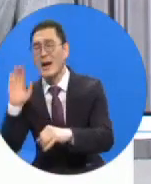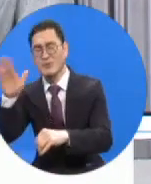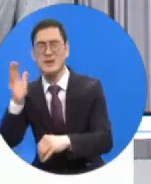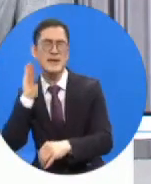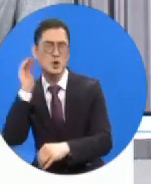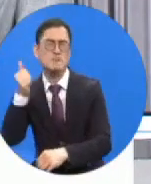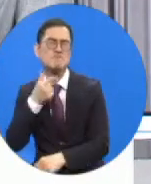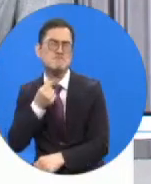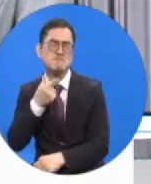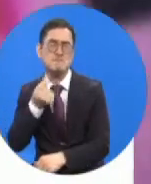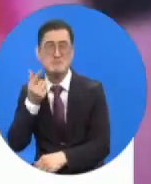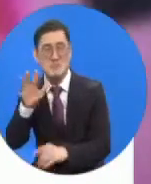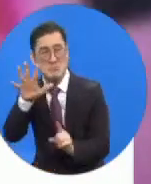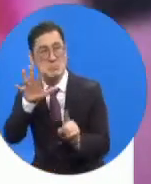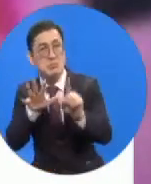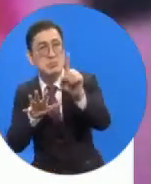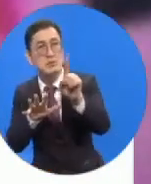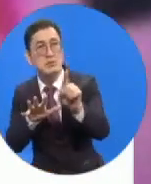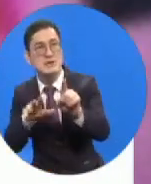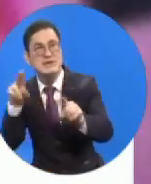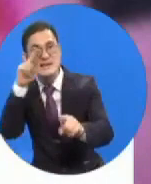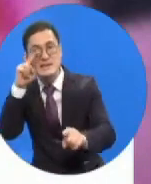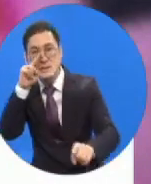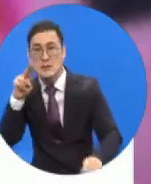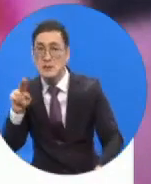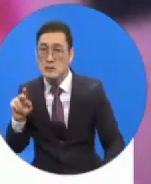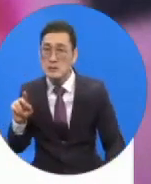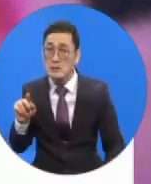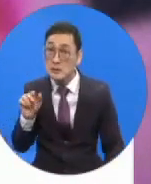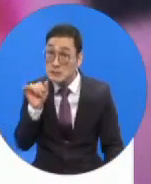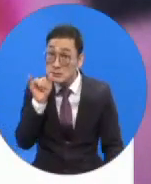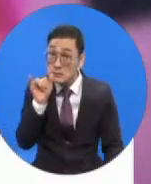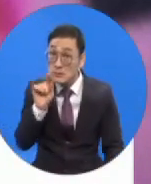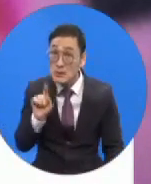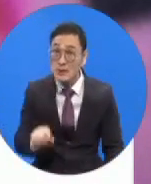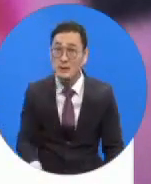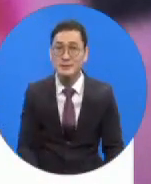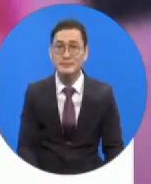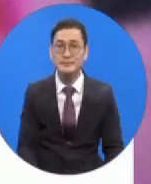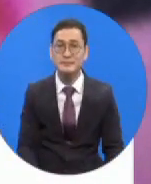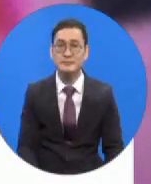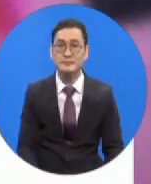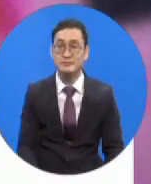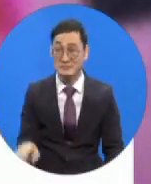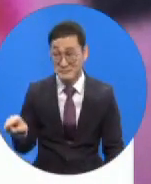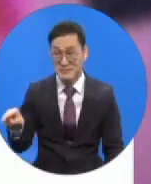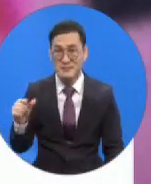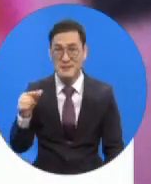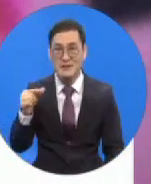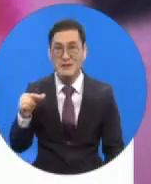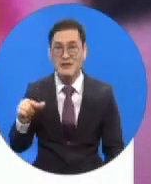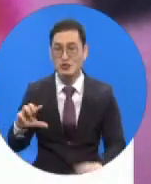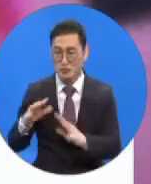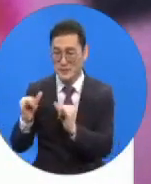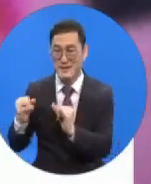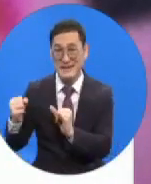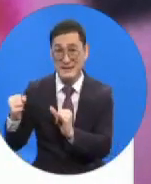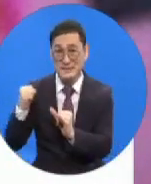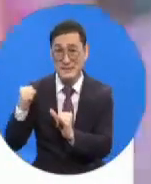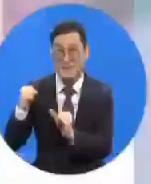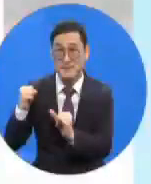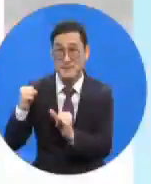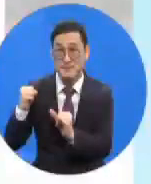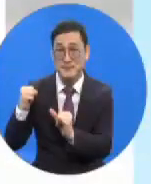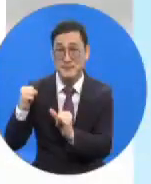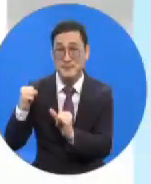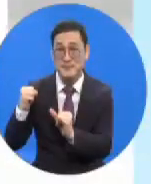드는데요. 그러니까 이게 보수 진영이 지금 지지율이 상당히 탄력을 받지 못하고 있는 그런 상황이잖아요. 그러니까 내부에서 국민들이 보기엔 내부에서